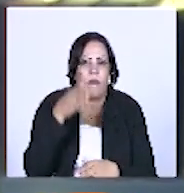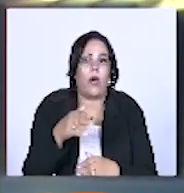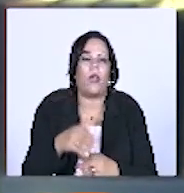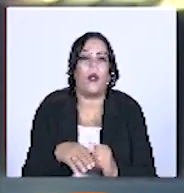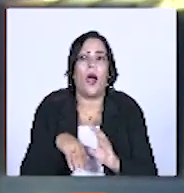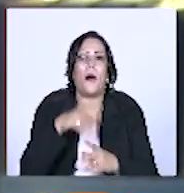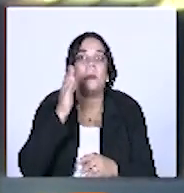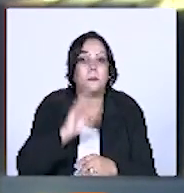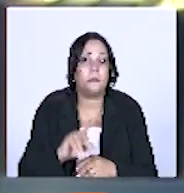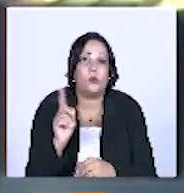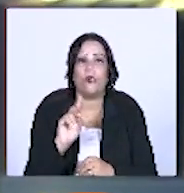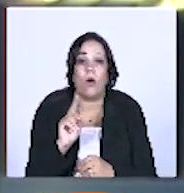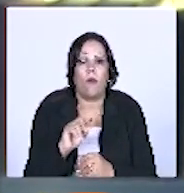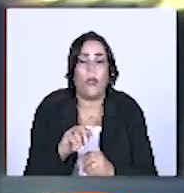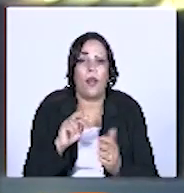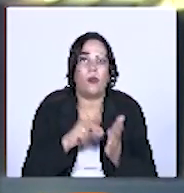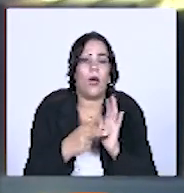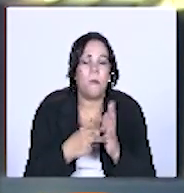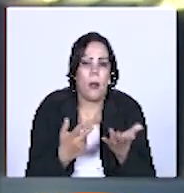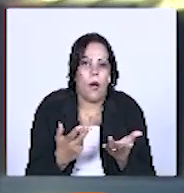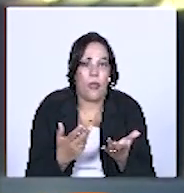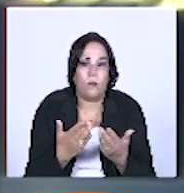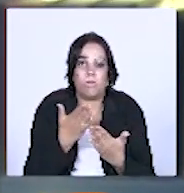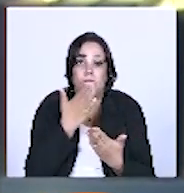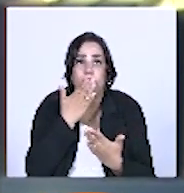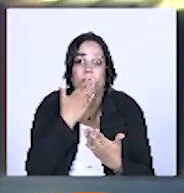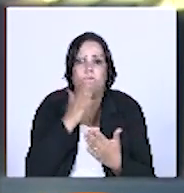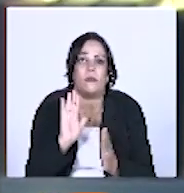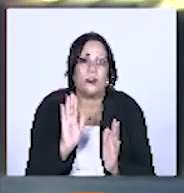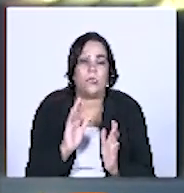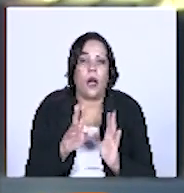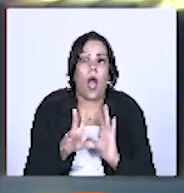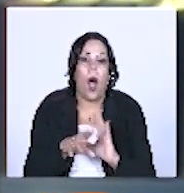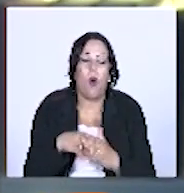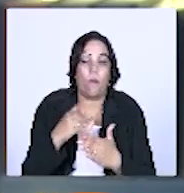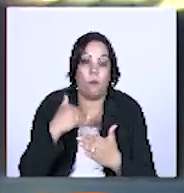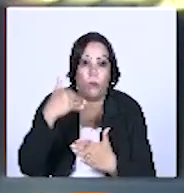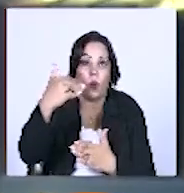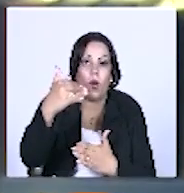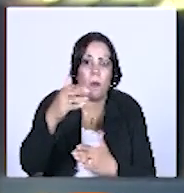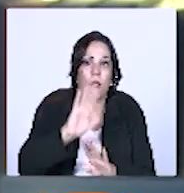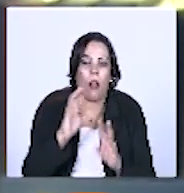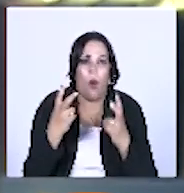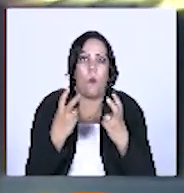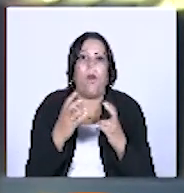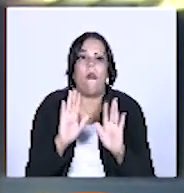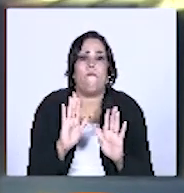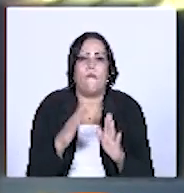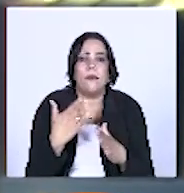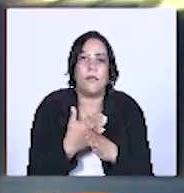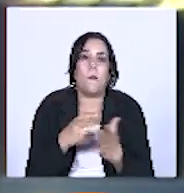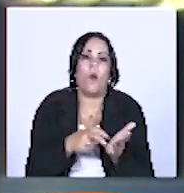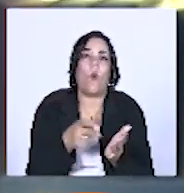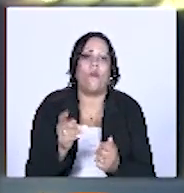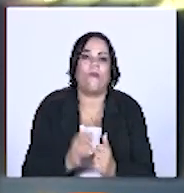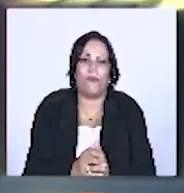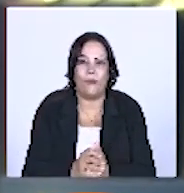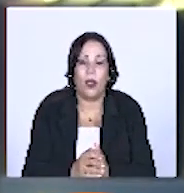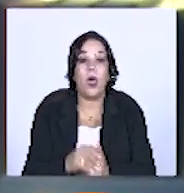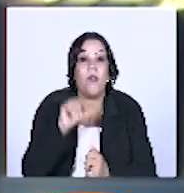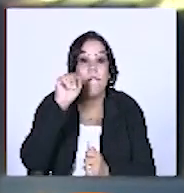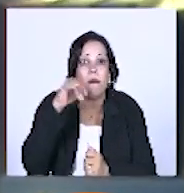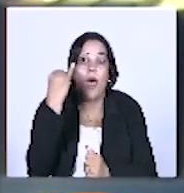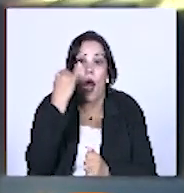ومش قادره كمان تاخد موقف او تتحرك لقدام في